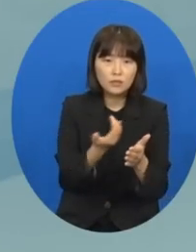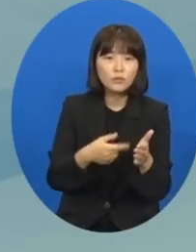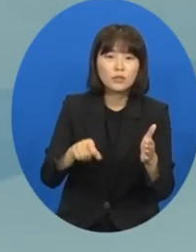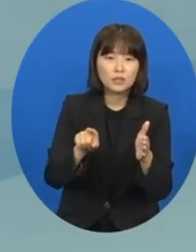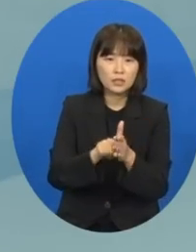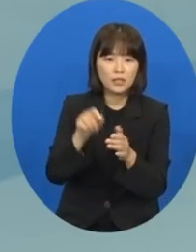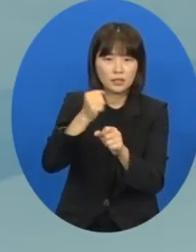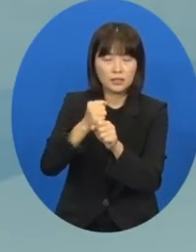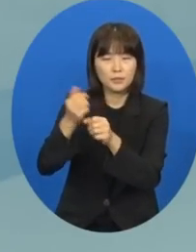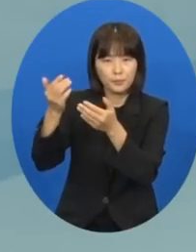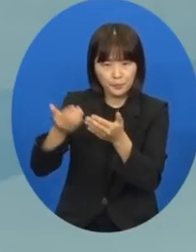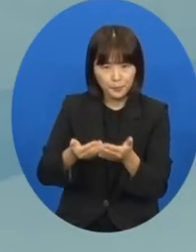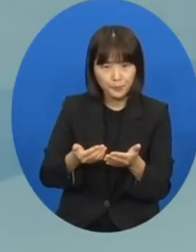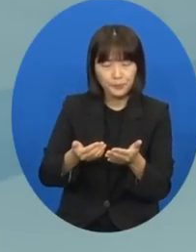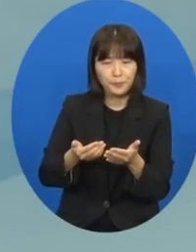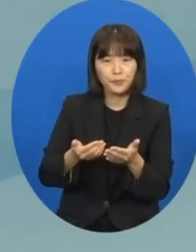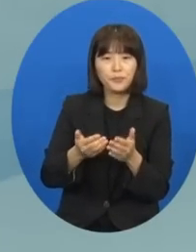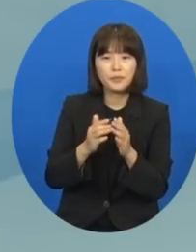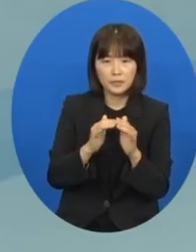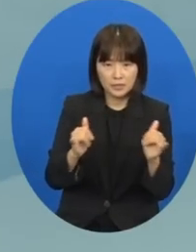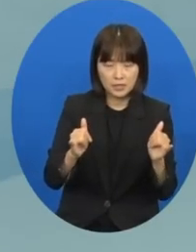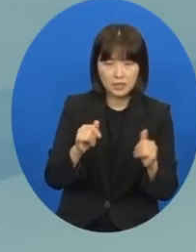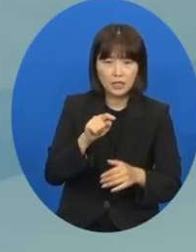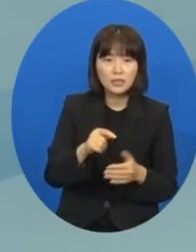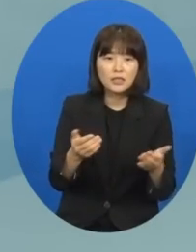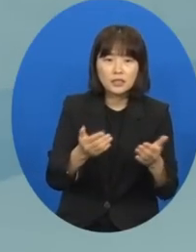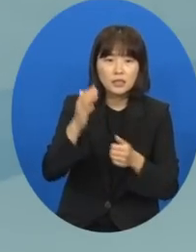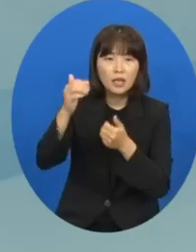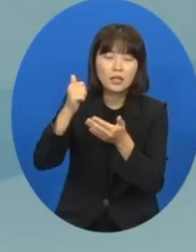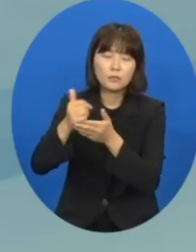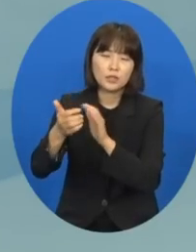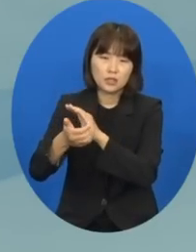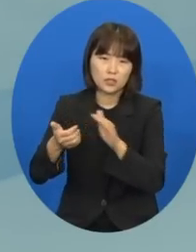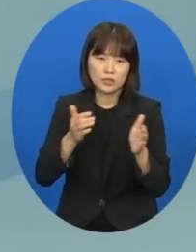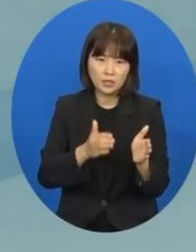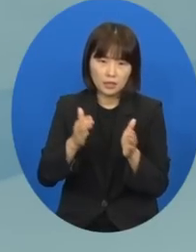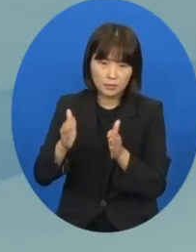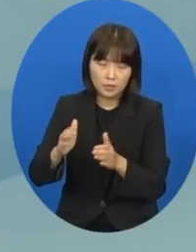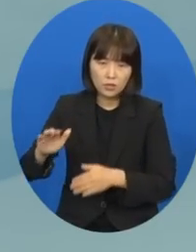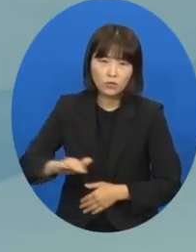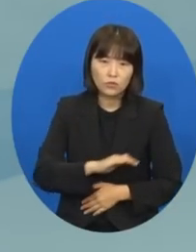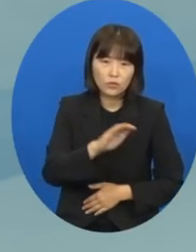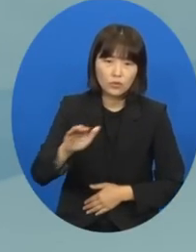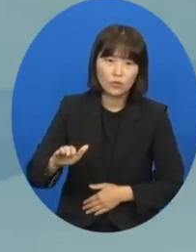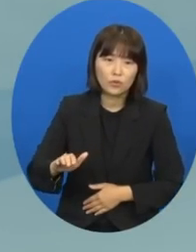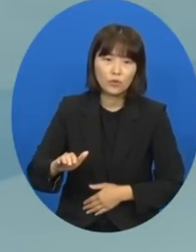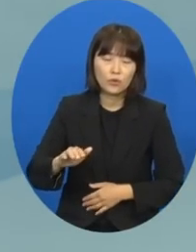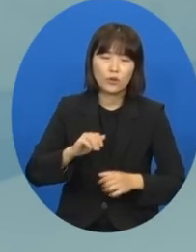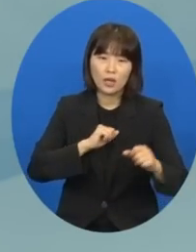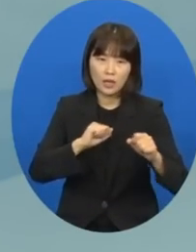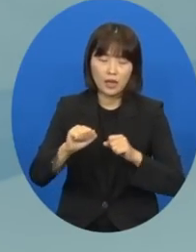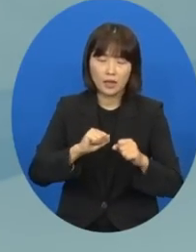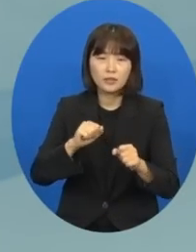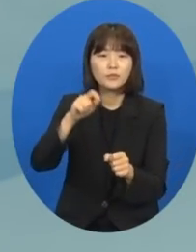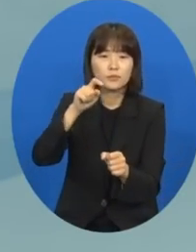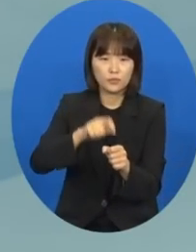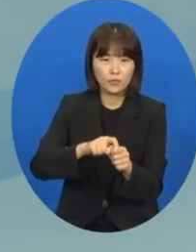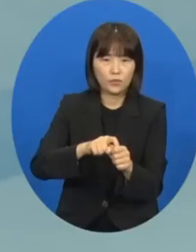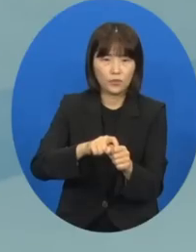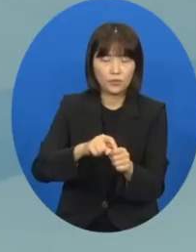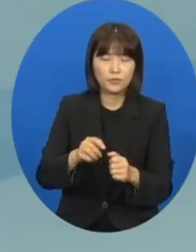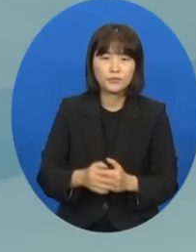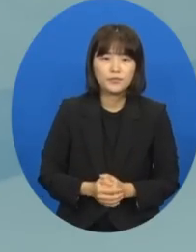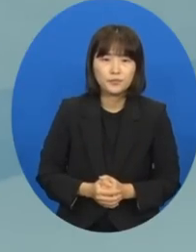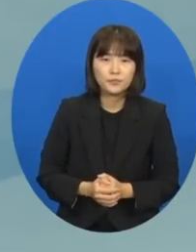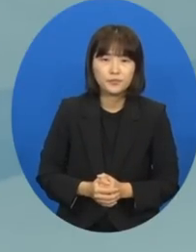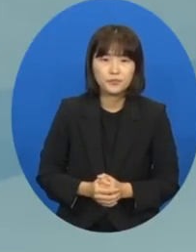위하여 지으심을 받은 자니 이 일은 하나님이 전에 예비하사 우리로 그 가운데 행하게 하려 하심이라. 자, 여기에서 그가 만드신